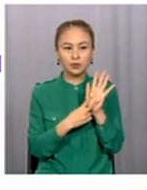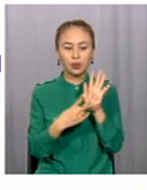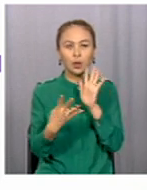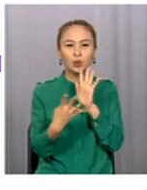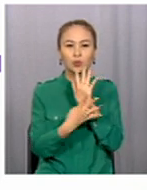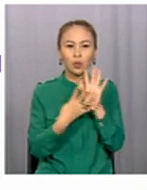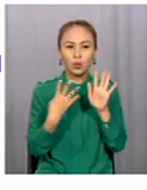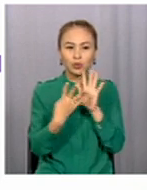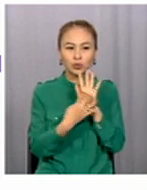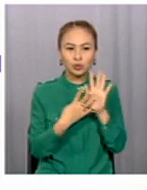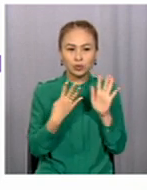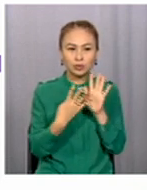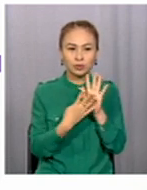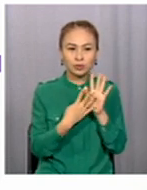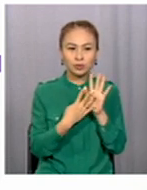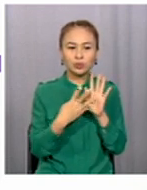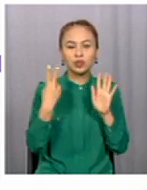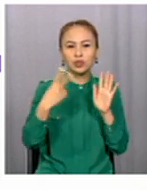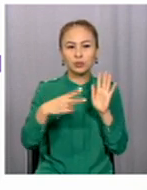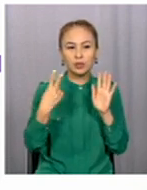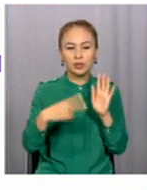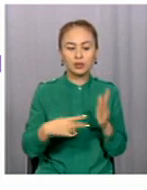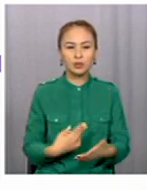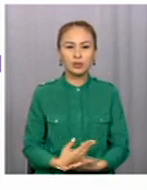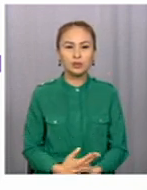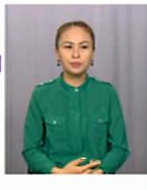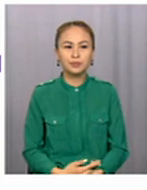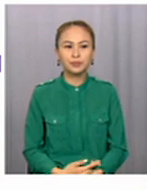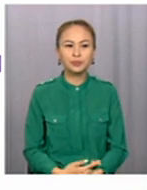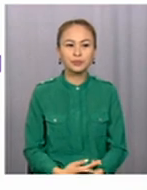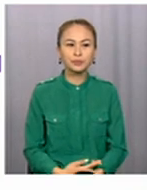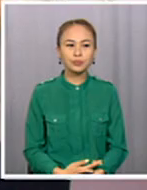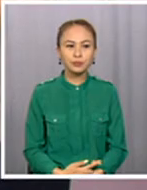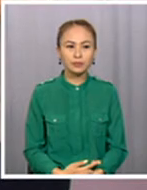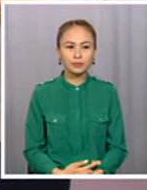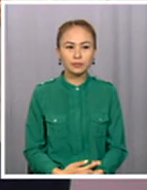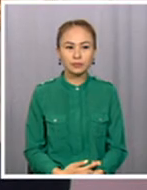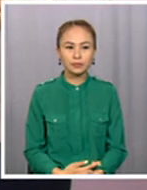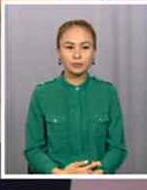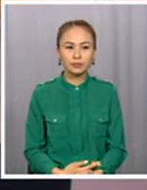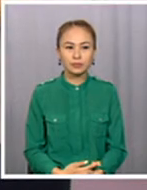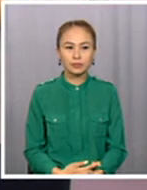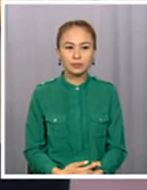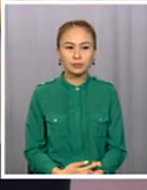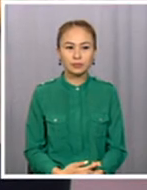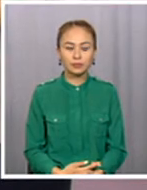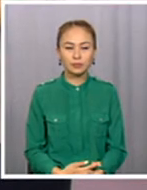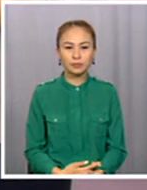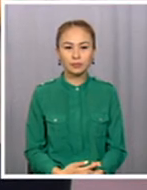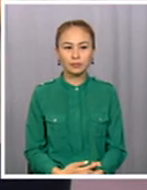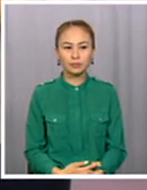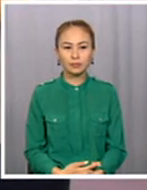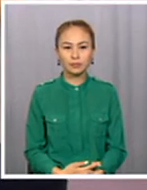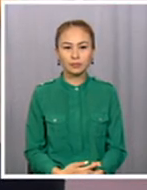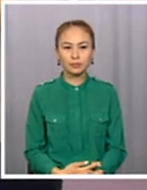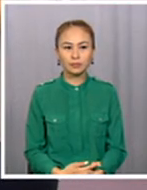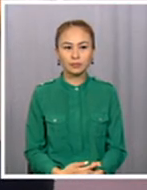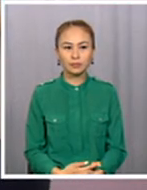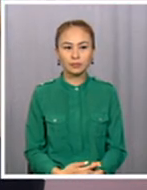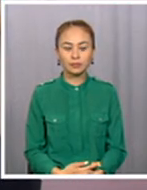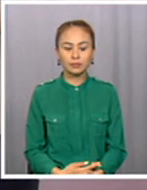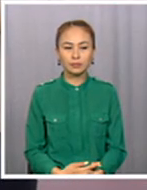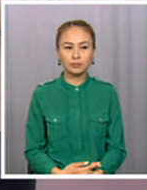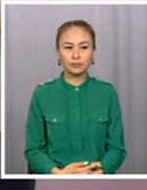жеті, тоғызыншы, жиырмасыншы. Ендеше тапсырмалар орындауды